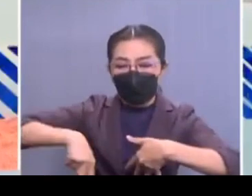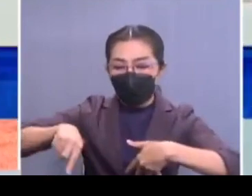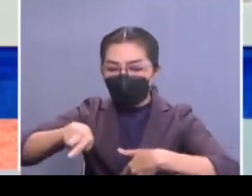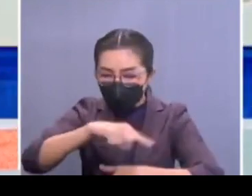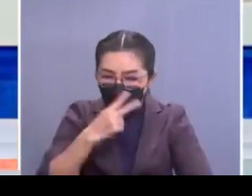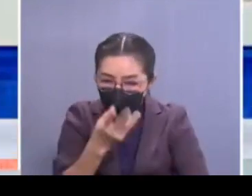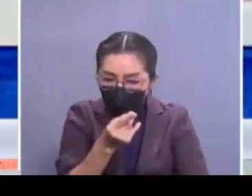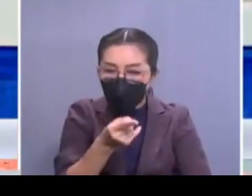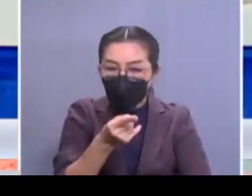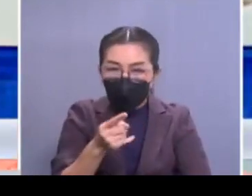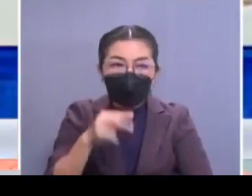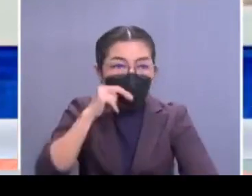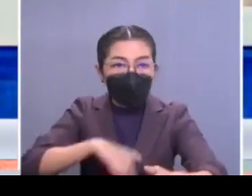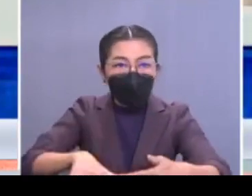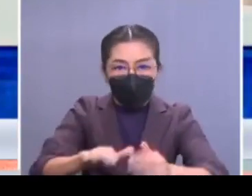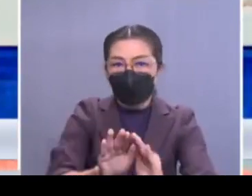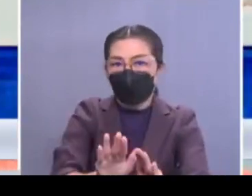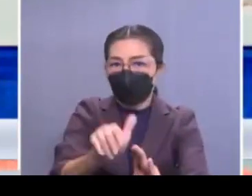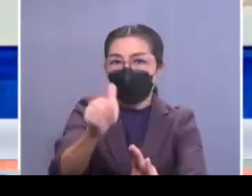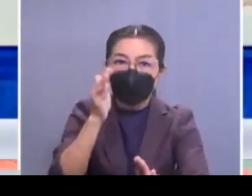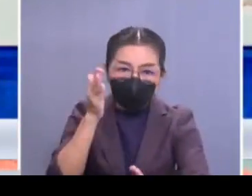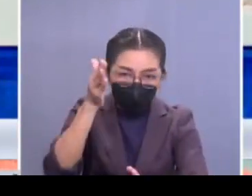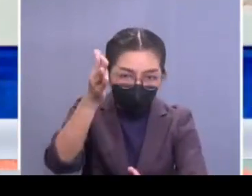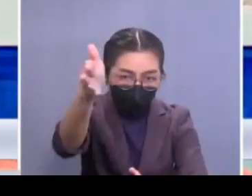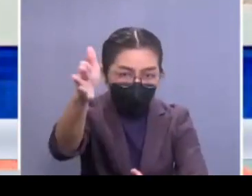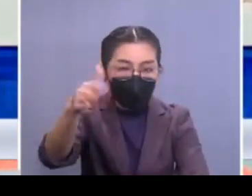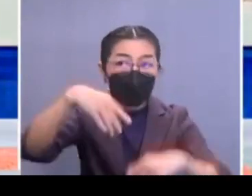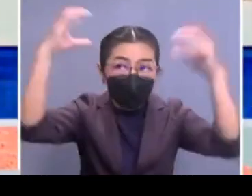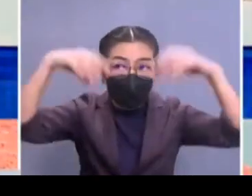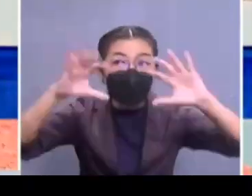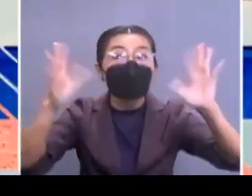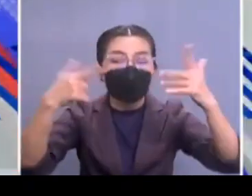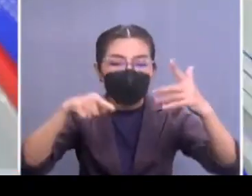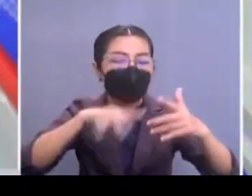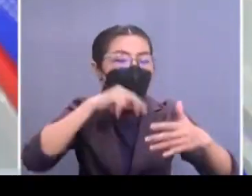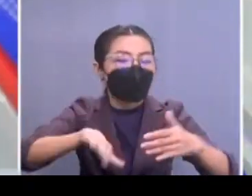ะคะว่าจะมีน้ำเก็บไว้ใช้ยามหน้าแล้งได้ค่ะคุณธีรวัฒน์กุลชุติมาค่ะ